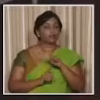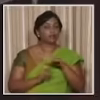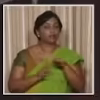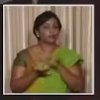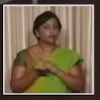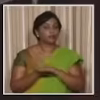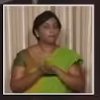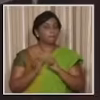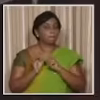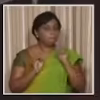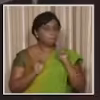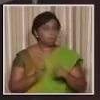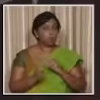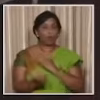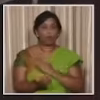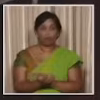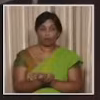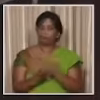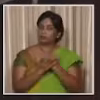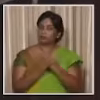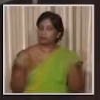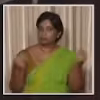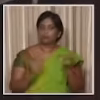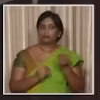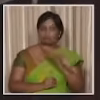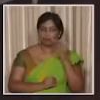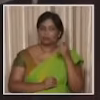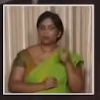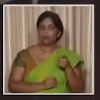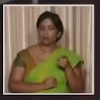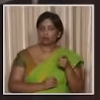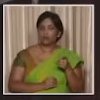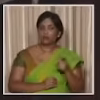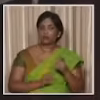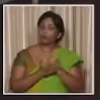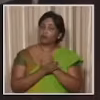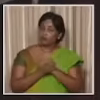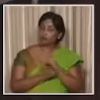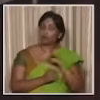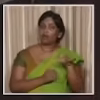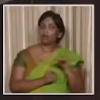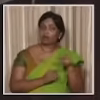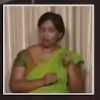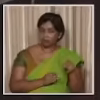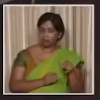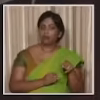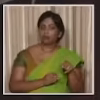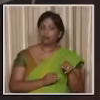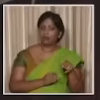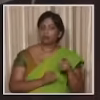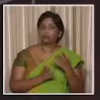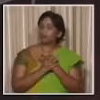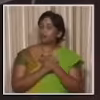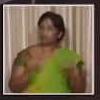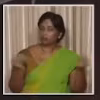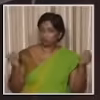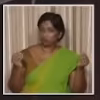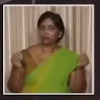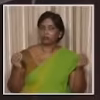ප්‍රසස් කර බල මණ්ඩලයට දෙනවා මේ ඔප්පු අහෝසි කරන්න පුළුවන් ඒ නිසා මේ සියලු ඉඩම් අහෝසි